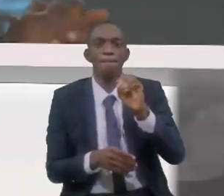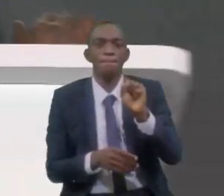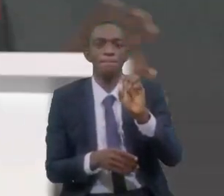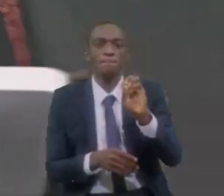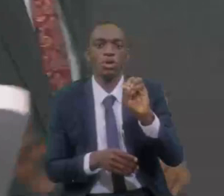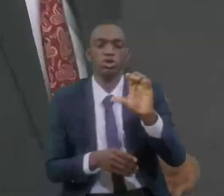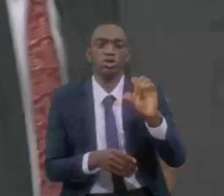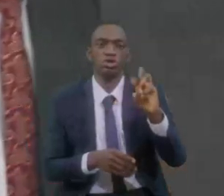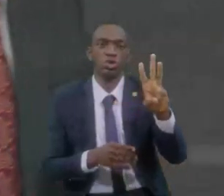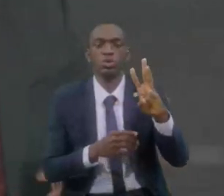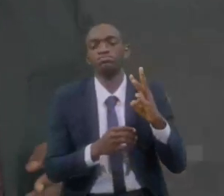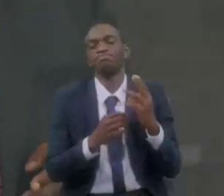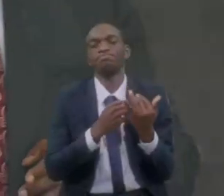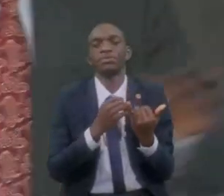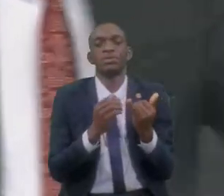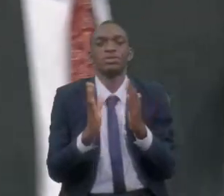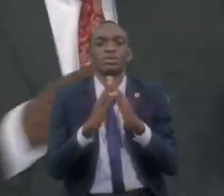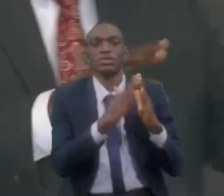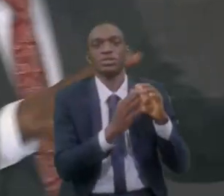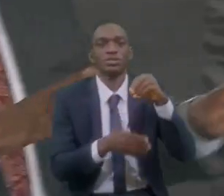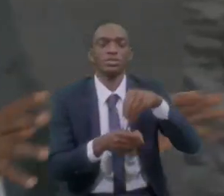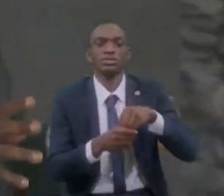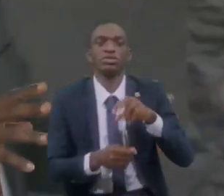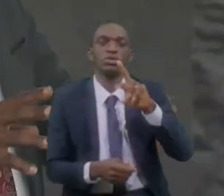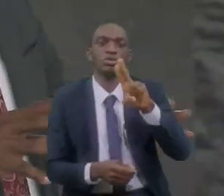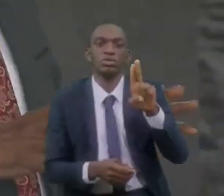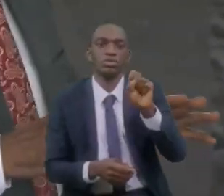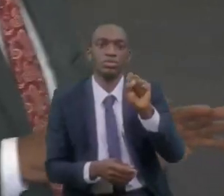en Moscou. Ceux qui m'écoutent là-bas en Russie,